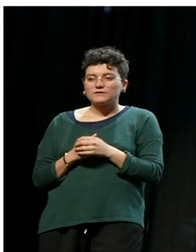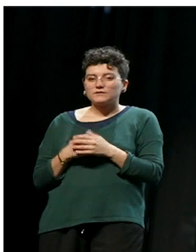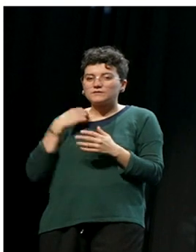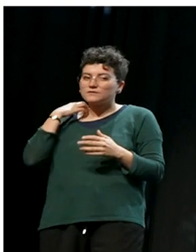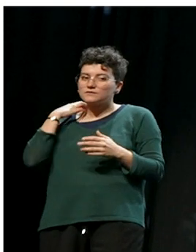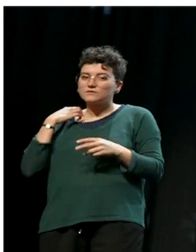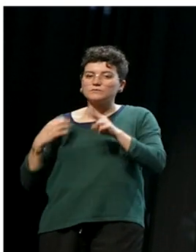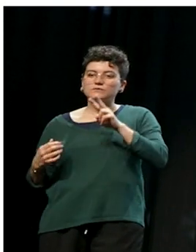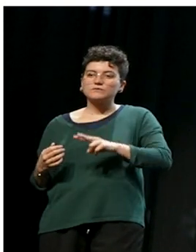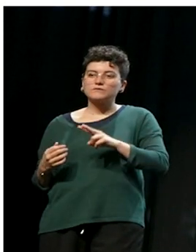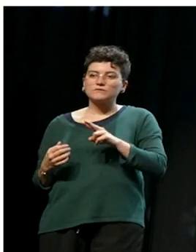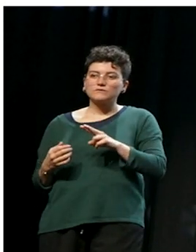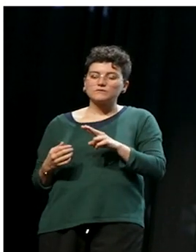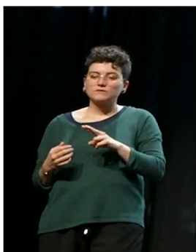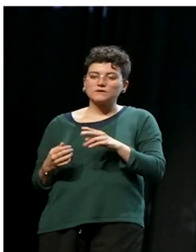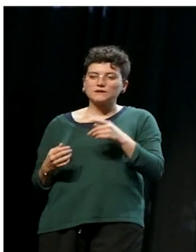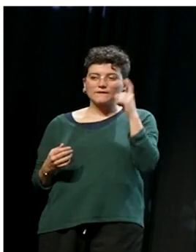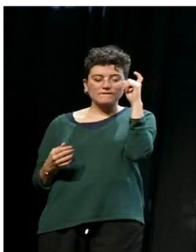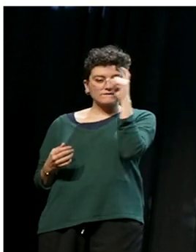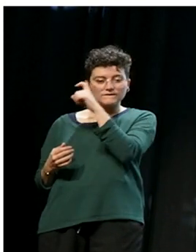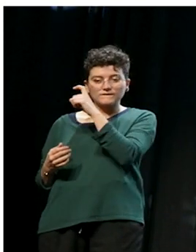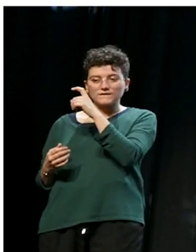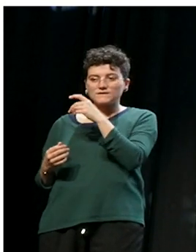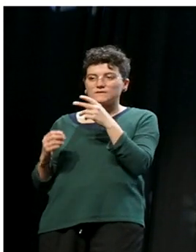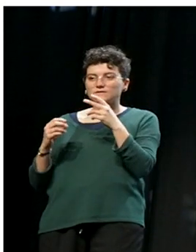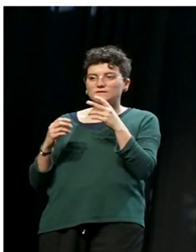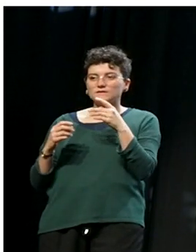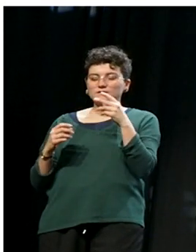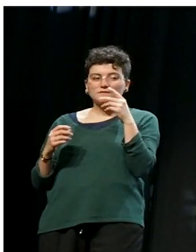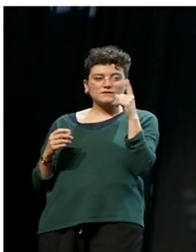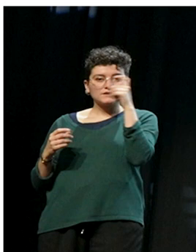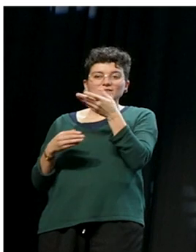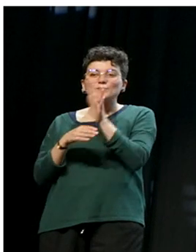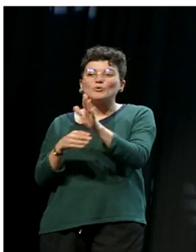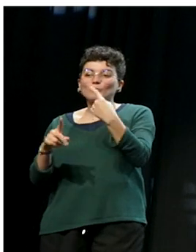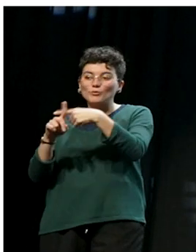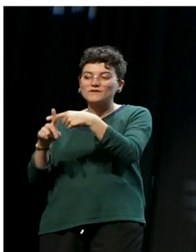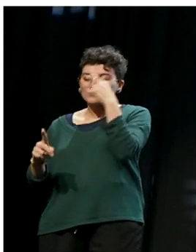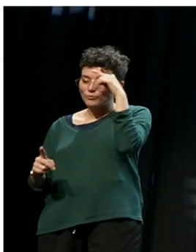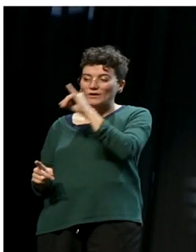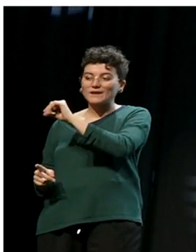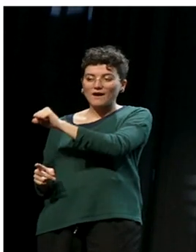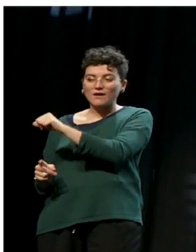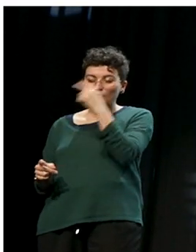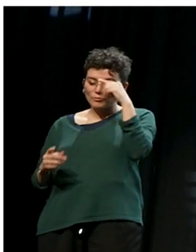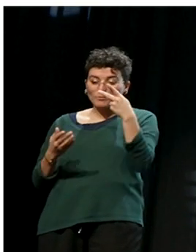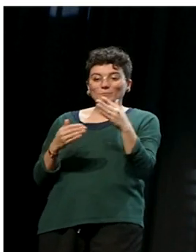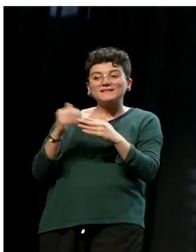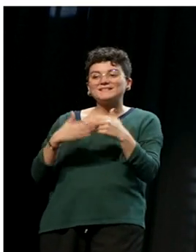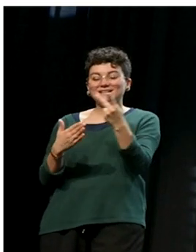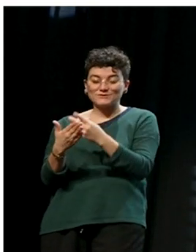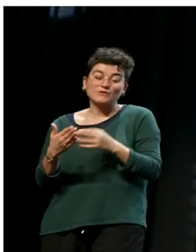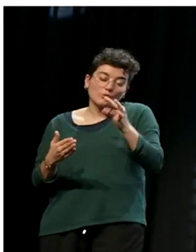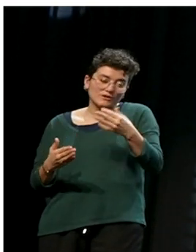bah oui, mais ce n'est pas que le dessin final, je crois que c'est ce que tu disais, Pierrot, il y a tout ce qui est en amont. Et c'est ça qui est passionnant d'ailleurs et intéressant dans ce métier.